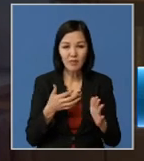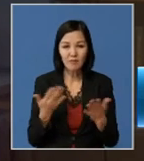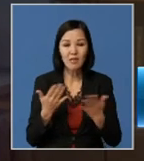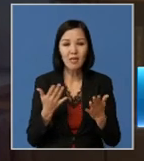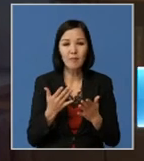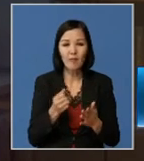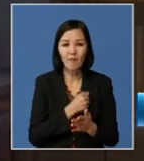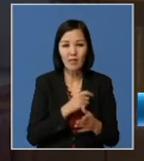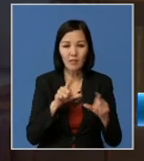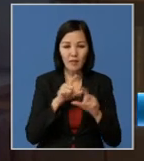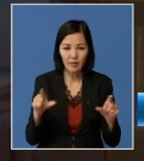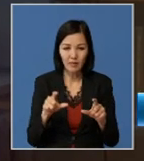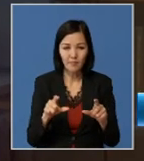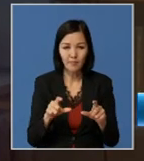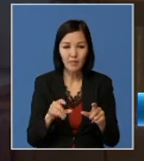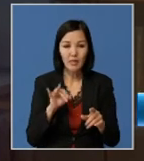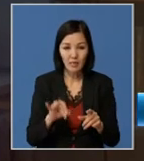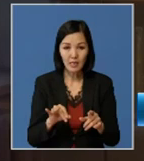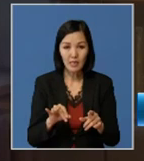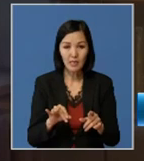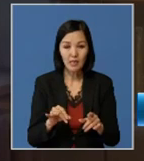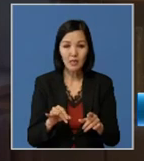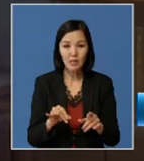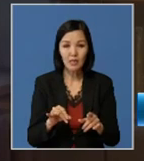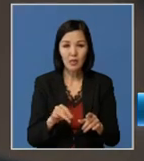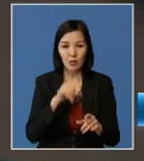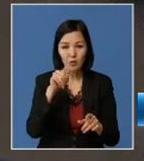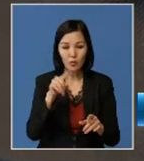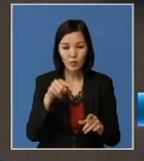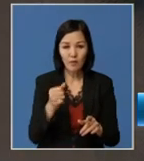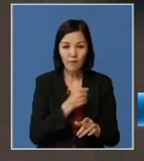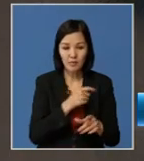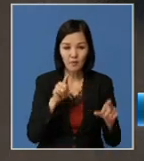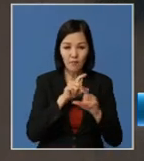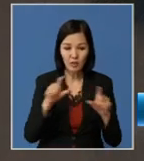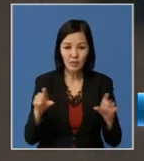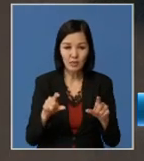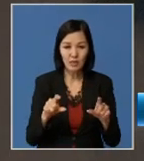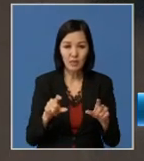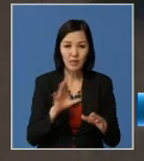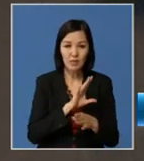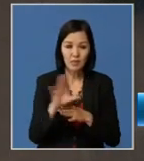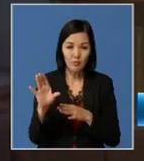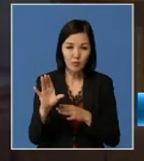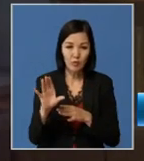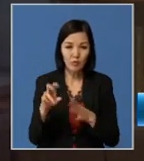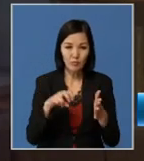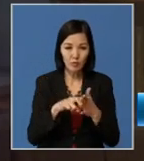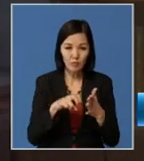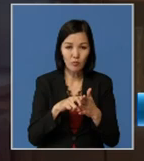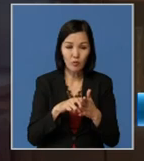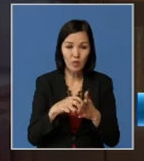военкоматом, и желательно номер войсковой части. Мы отправляем запрос в Российскую Федерацию,